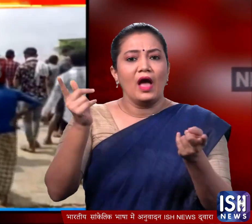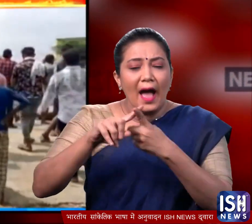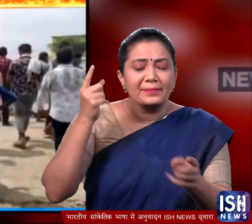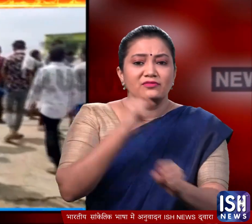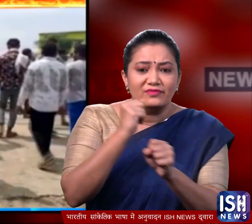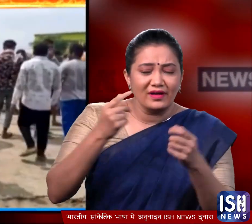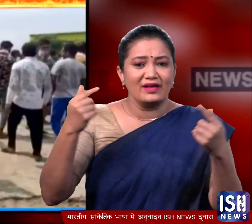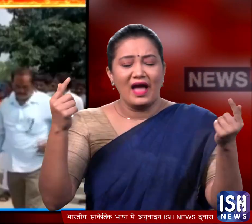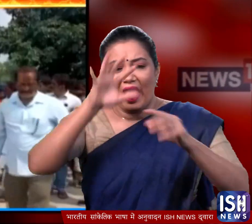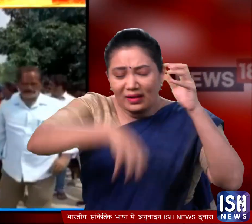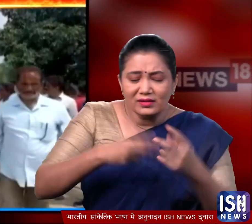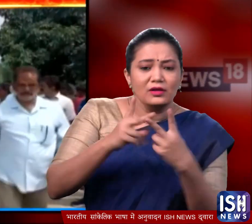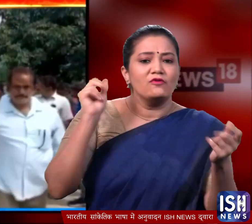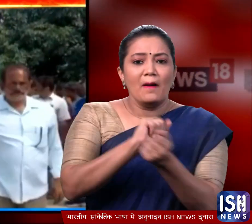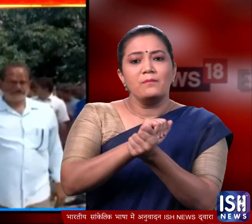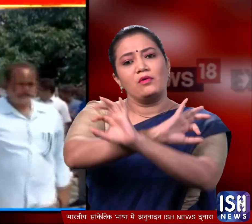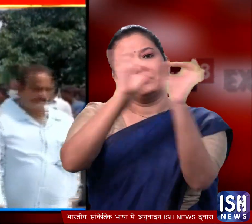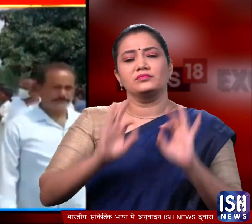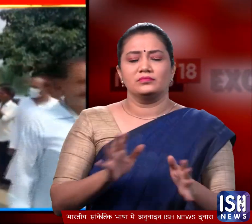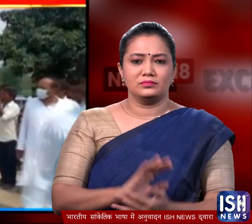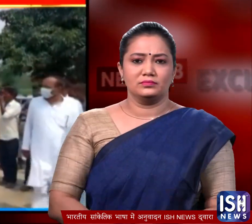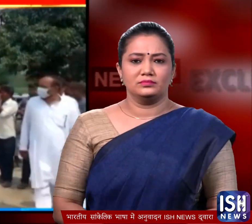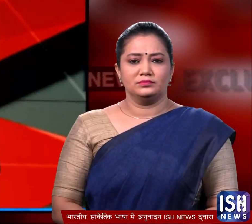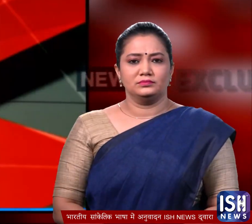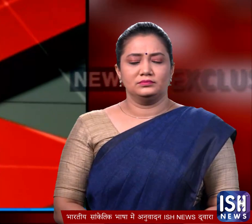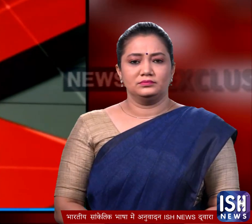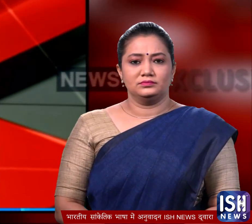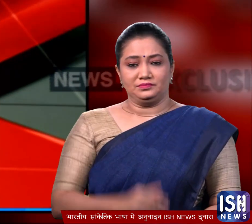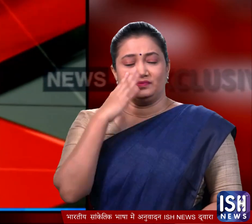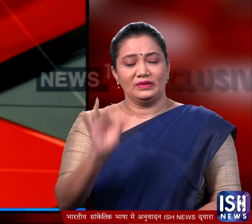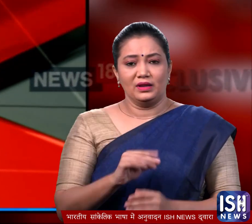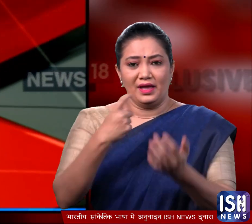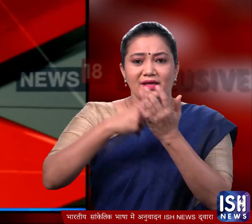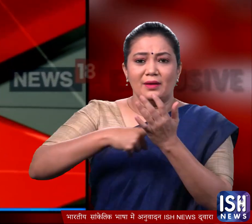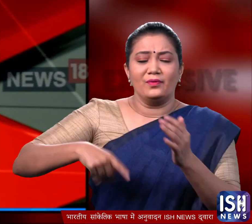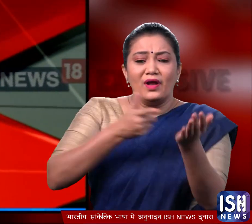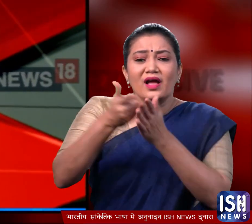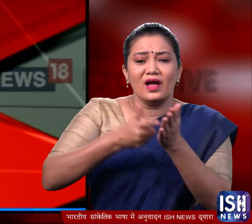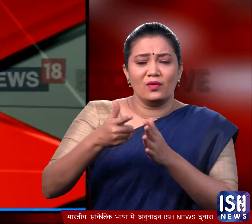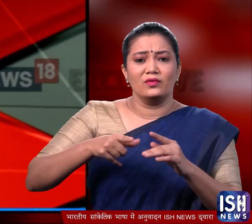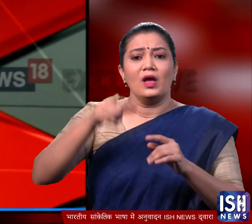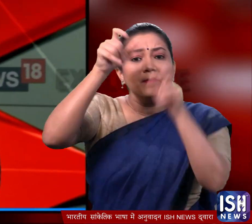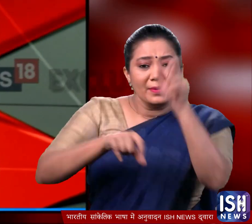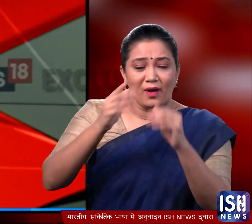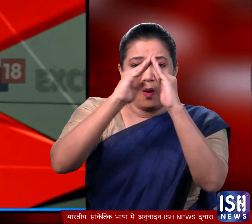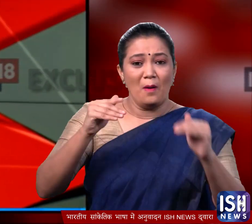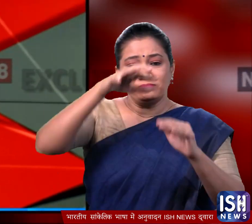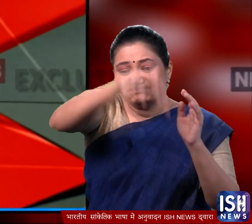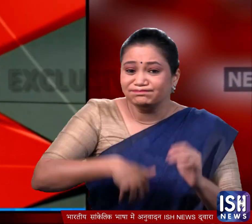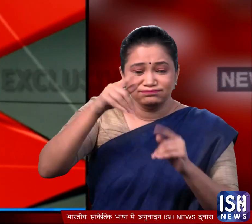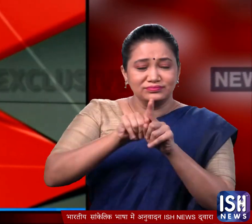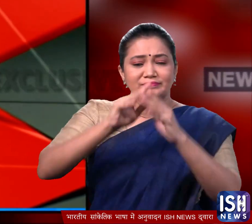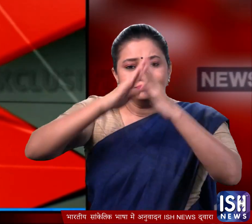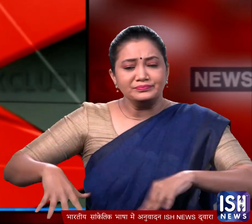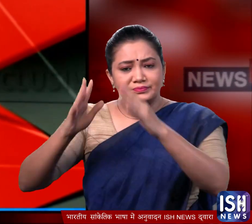कोई हंगामा और विरोध न हो, इसके लिए वहां पुलिस की तैनाती भी दिखी। सौभाग्य की बात है कि रामपुर के गांव में जिन लोगों के मकान